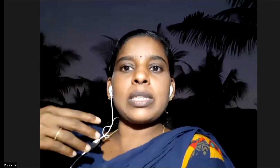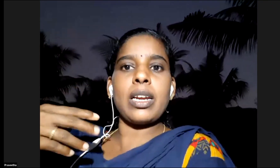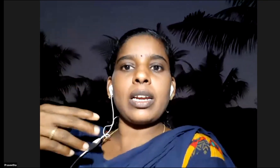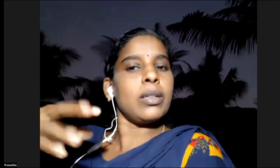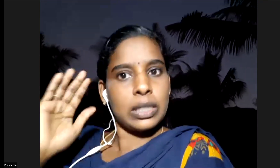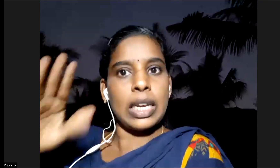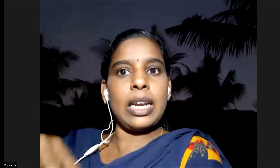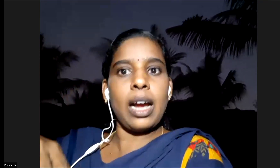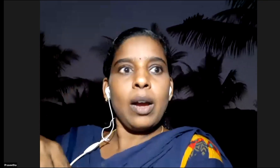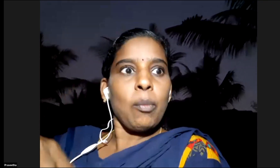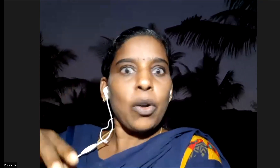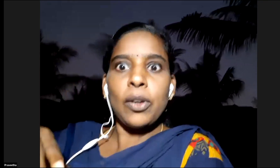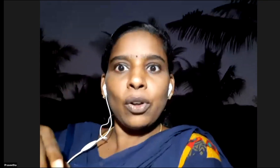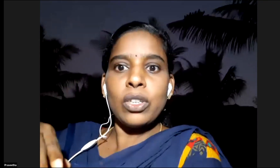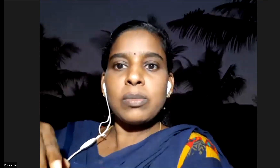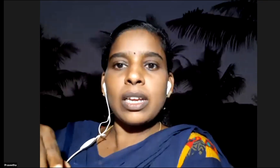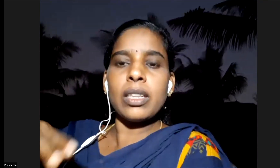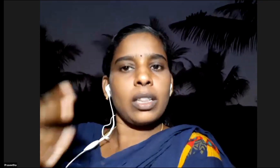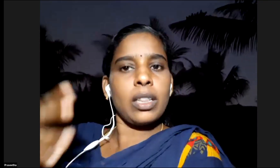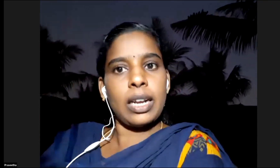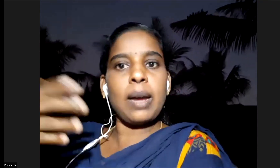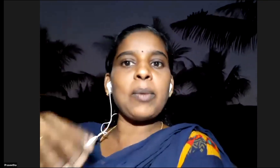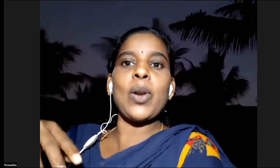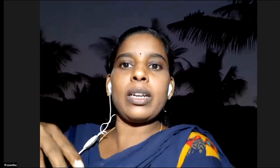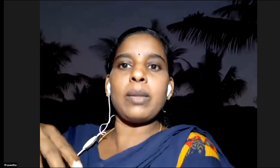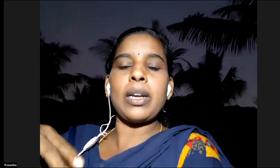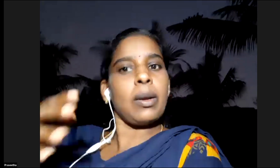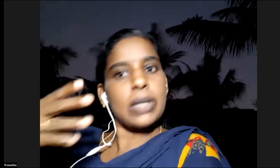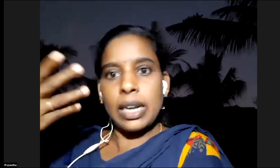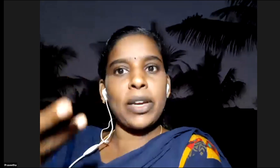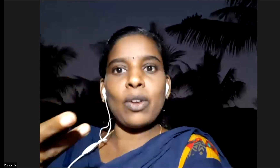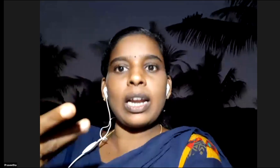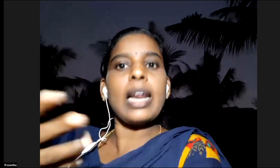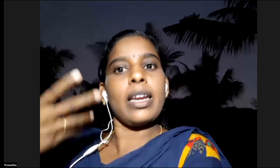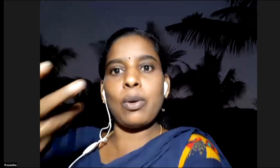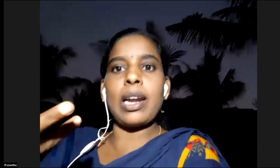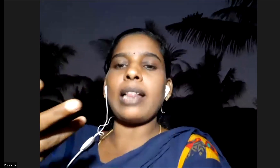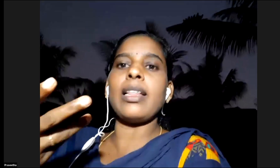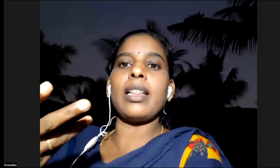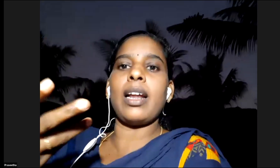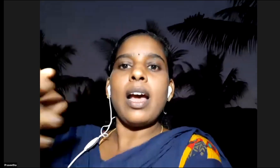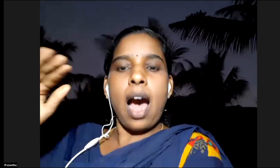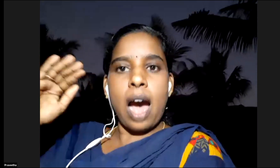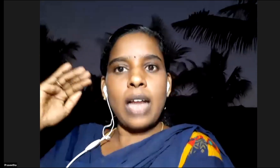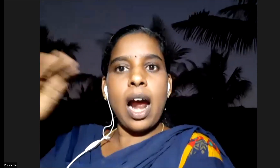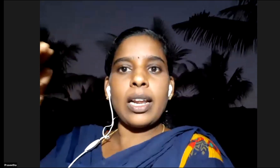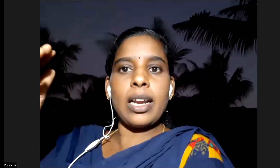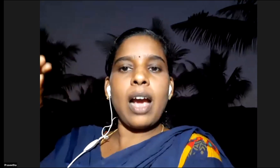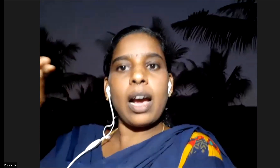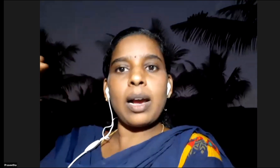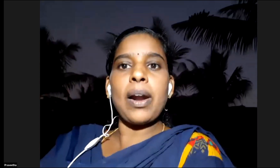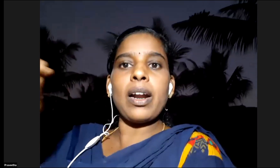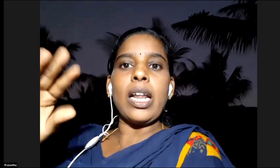നന്നായിട്ട് സംസാരിക്കുന്നു ചെയ്യില്ല. പൊട്ടമ്പിനോടാ നീ സംസാരിക്കുന്നത് എന്നൊക്കെ എന്റെ അമ്മ പോലെ എന്റെ അടുത്ത് പറയുന്നത്. പക്ഷെ എന്റെ അമ്മയ്ക്കും അറിയില്ല എനിക്കും അറിയില്ല അന്നെന്താണ്. ആ